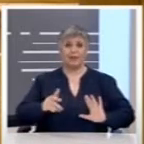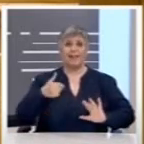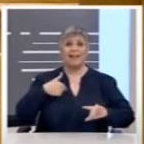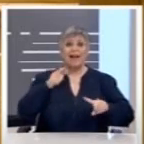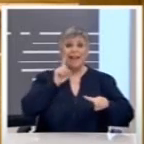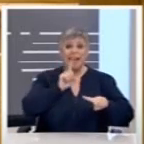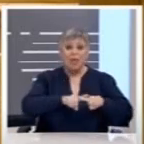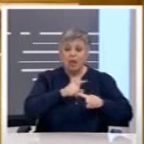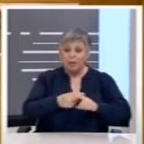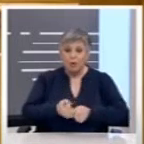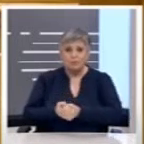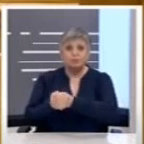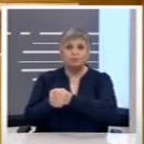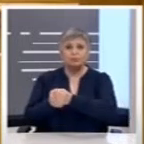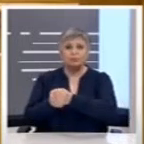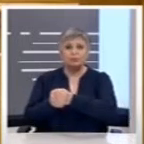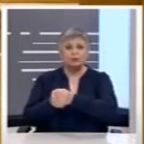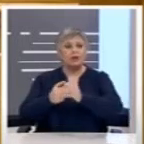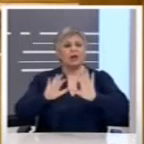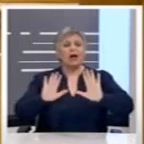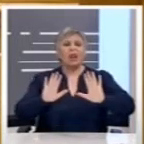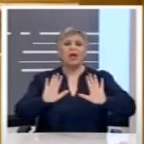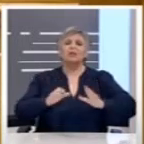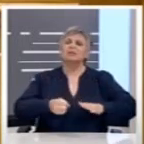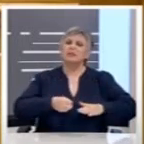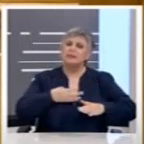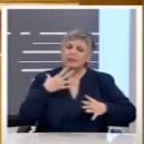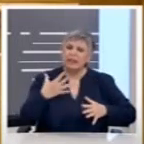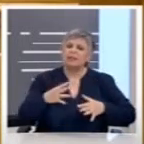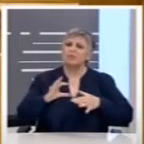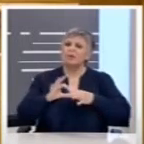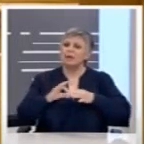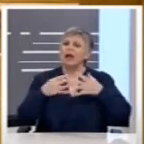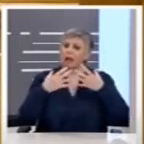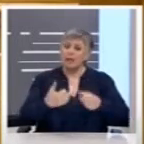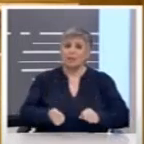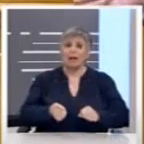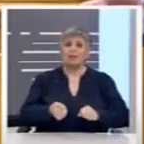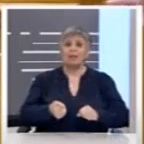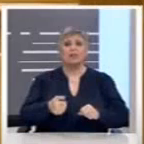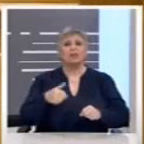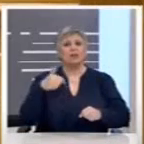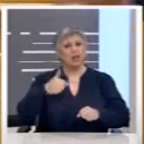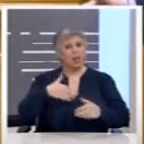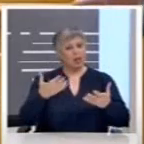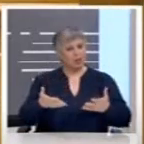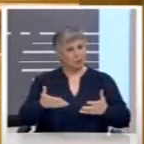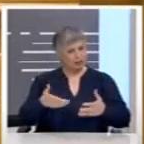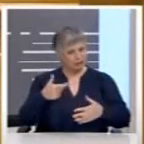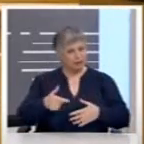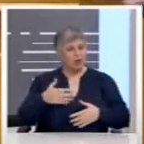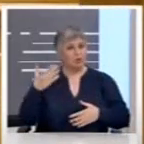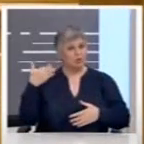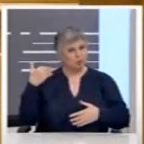δύναμη. Πέρα από συναισθηματισμούς και ιστορικούς δεσμούς. Πέρα από το γεγονός ότι όλοι μας πολιτικοποιηθήκαμε στη γενιά μου χάρη